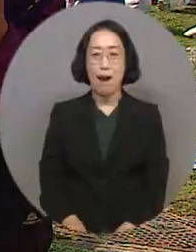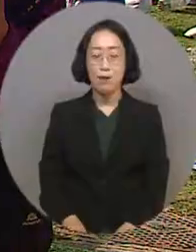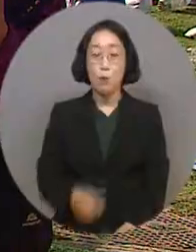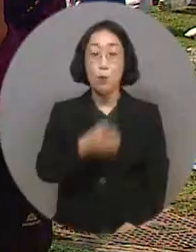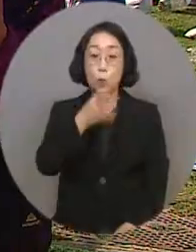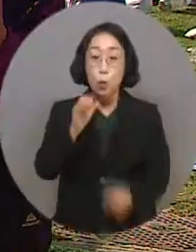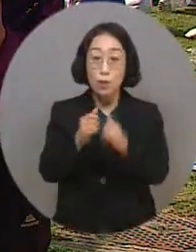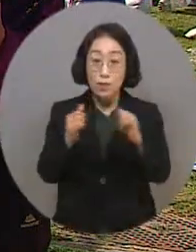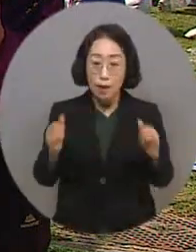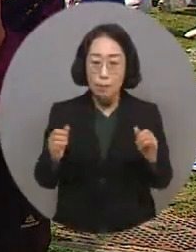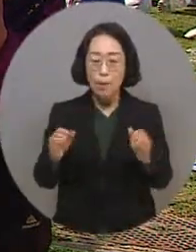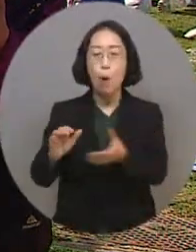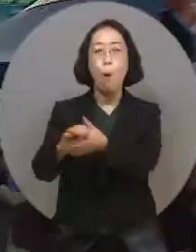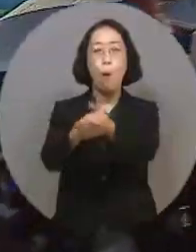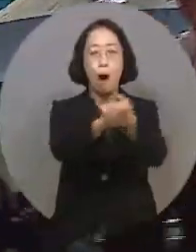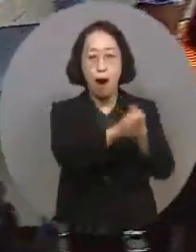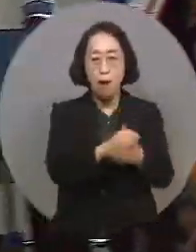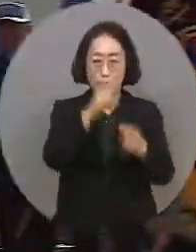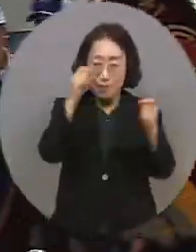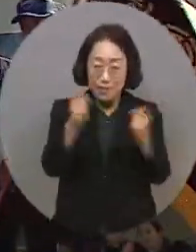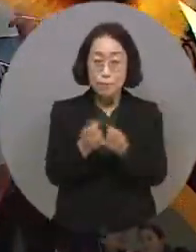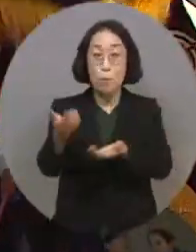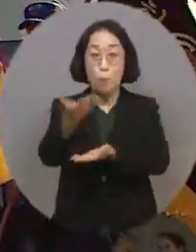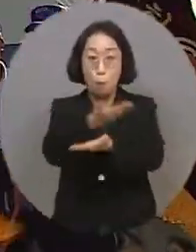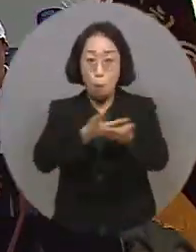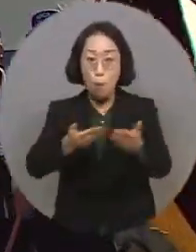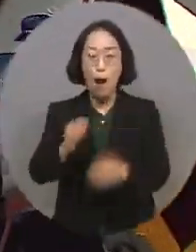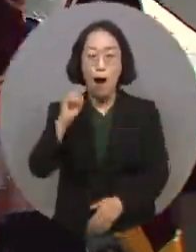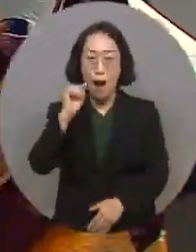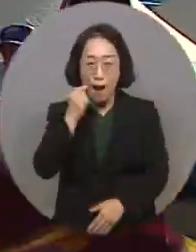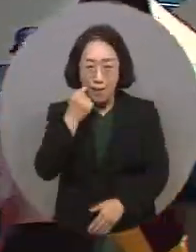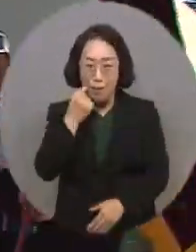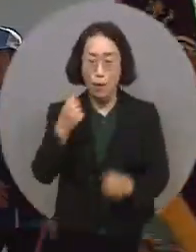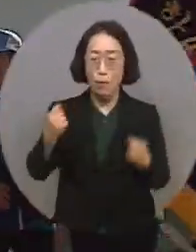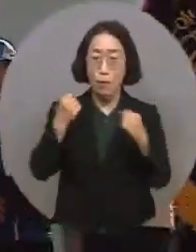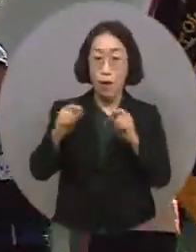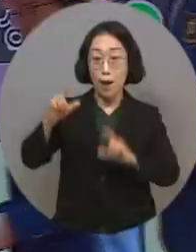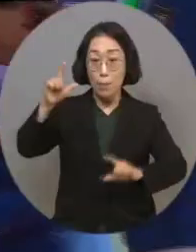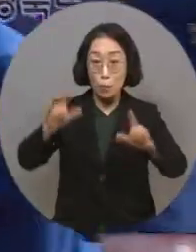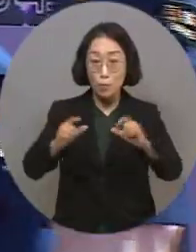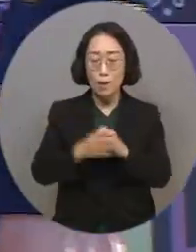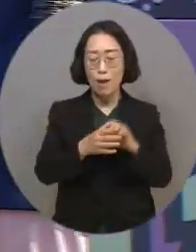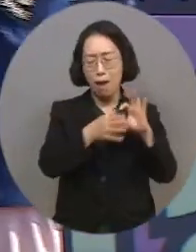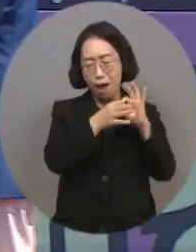어르신들의 화합과 친목을 도모해 아름답고 건강한 노후를 즐기는 화합의